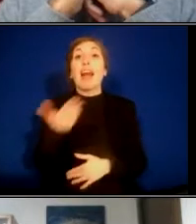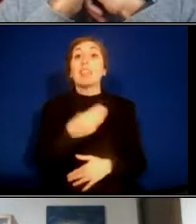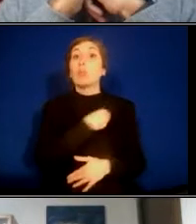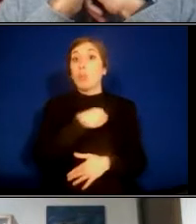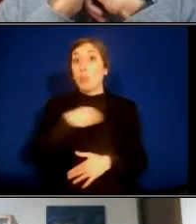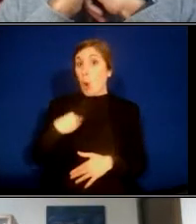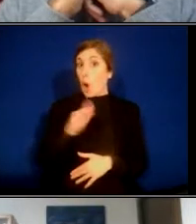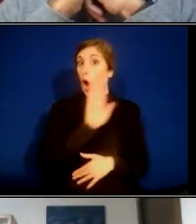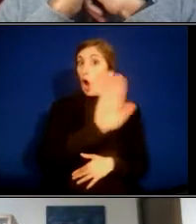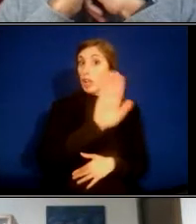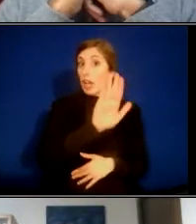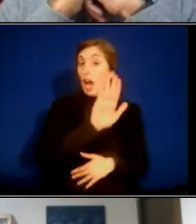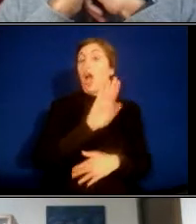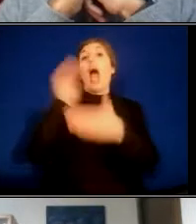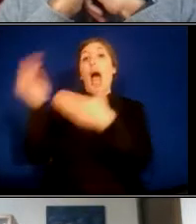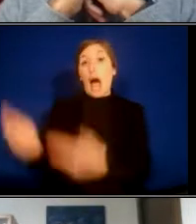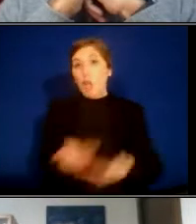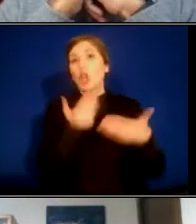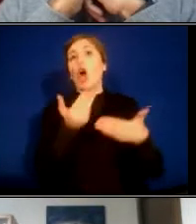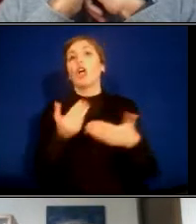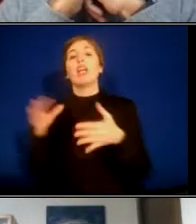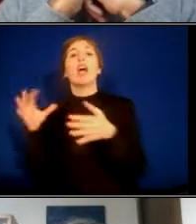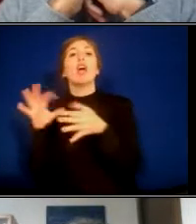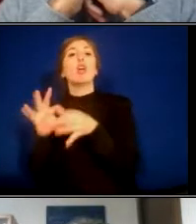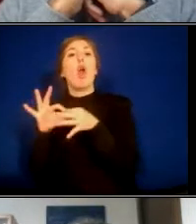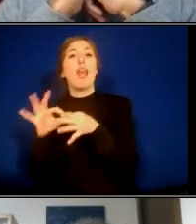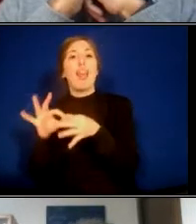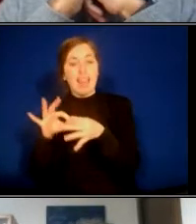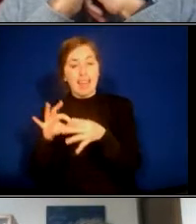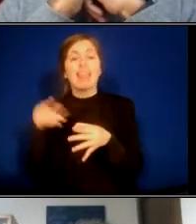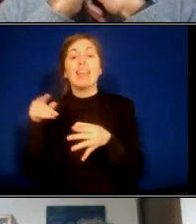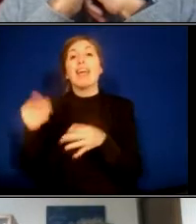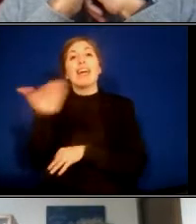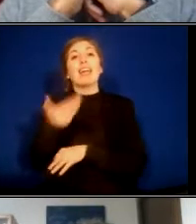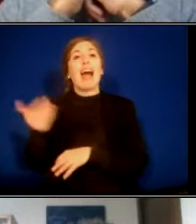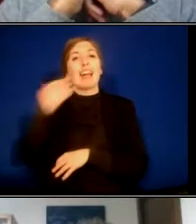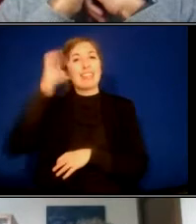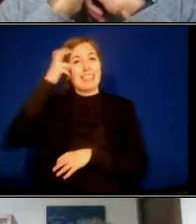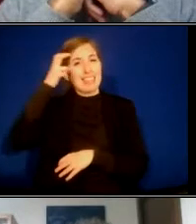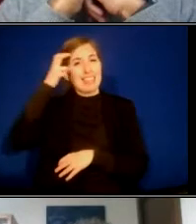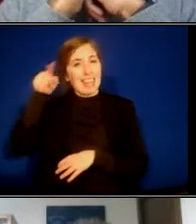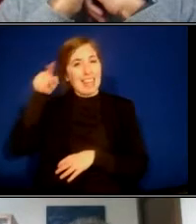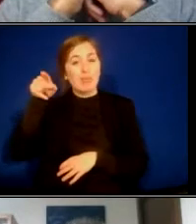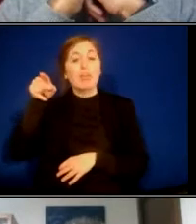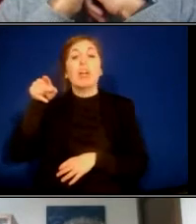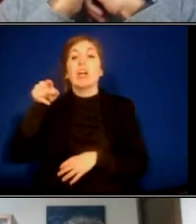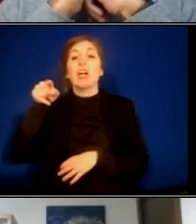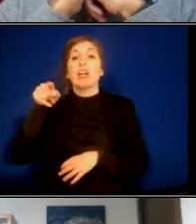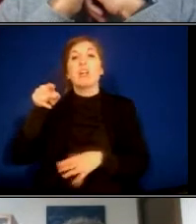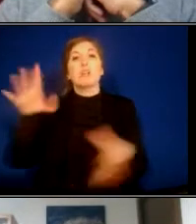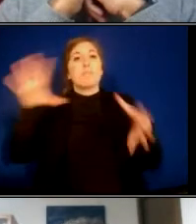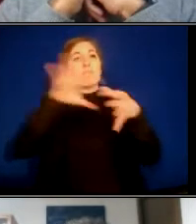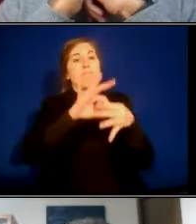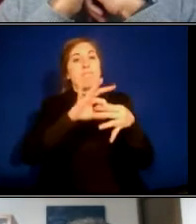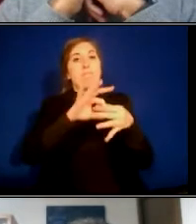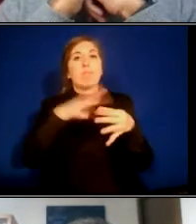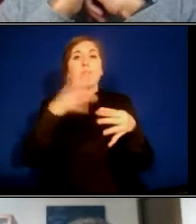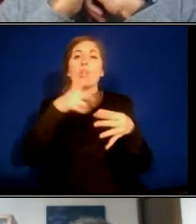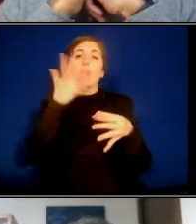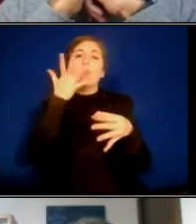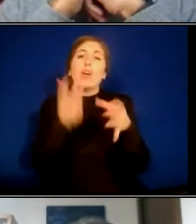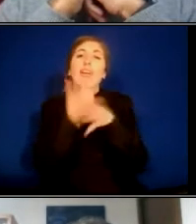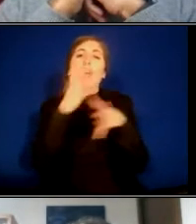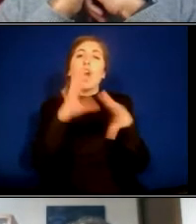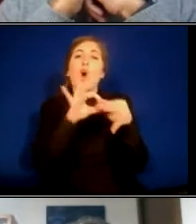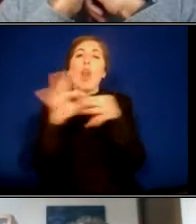colleghi di Caritas Ucraina, di Caritas Spes, proprio per creare un collegamento e una